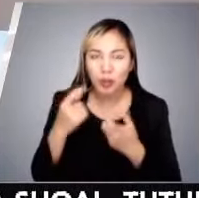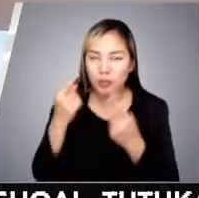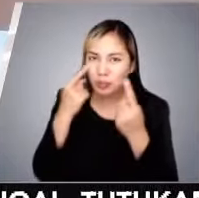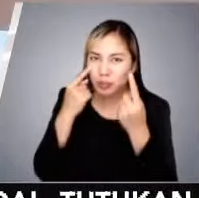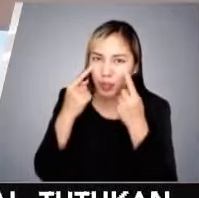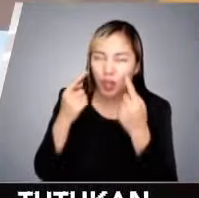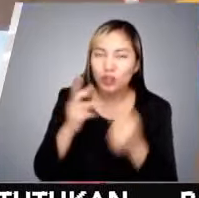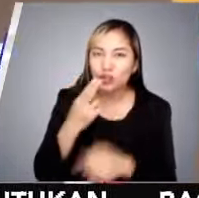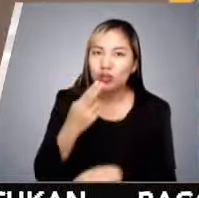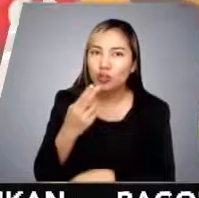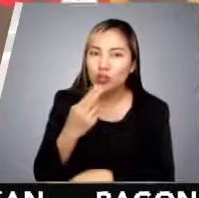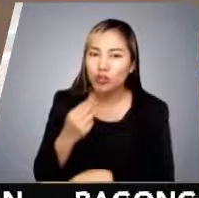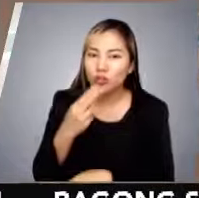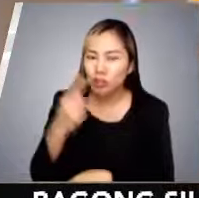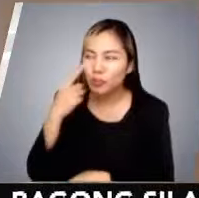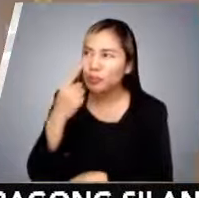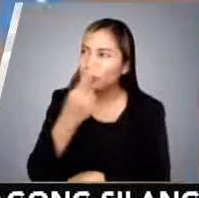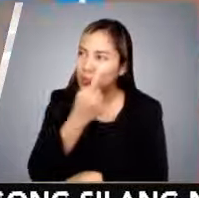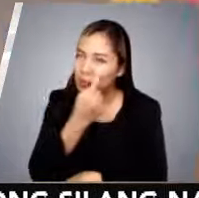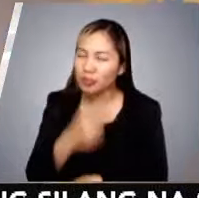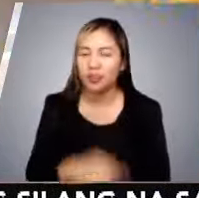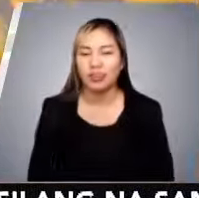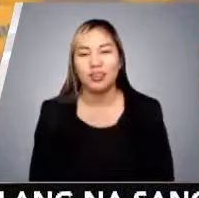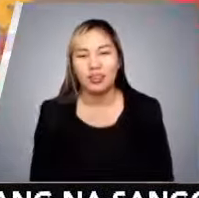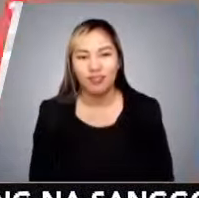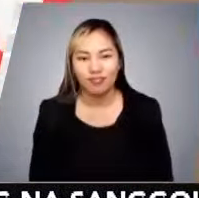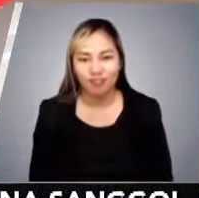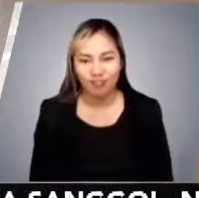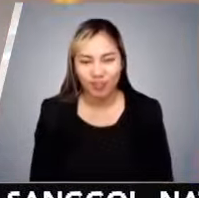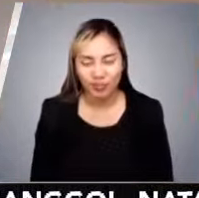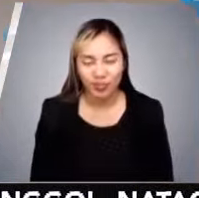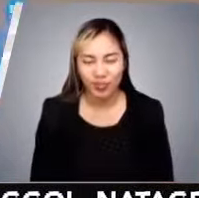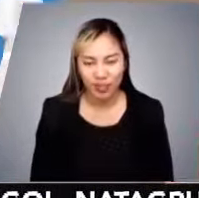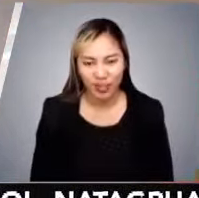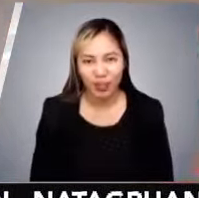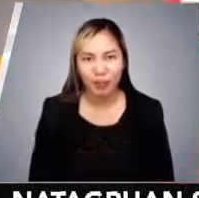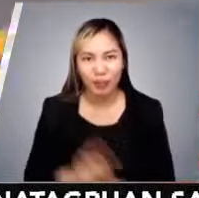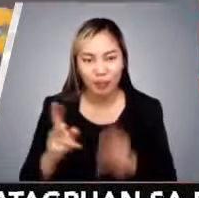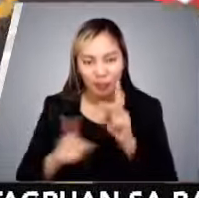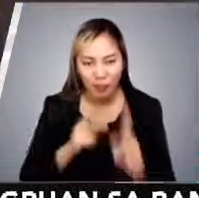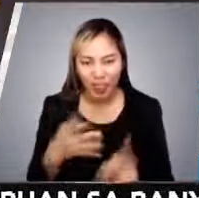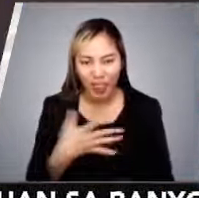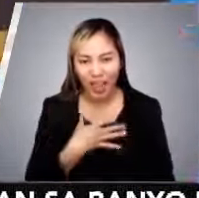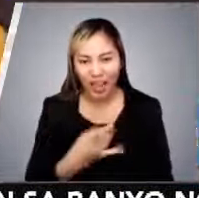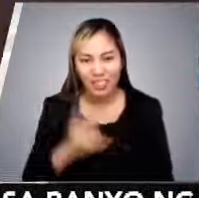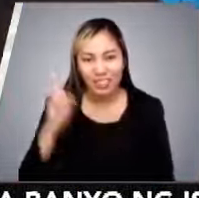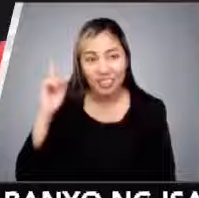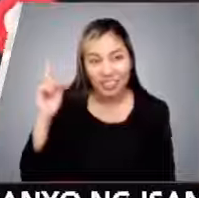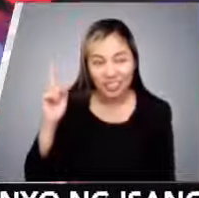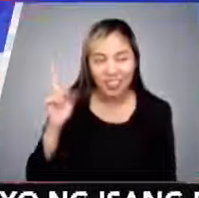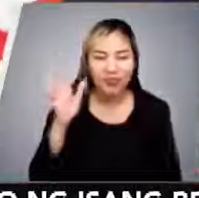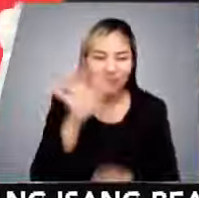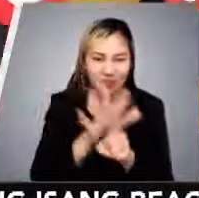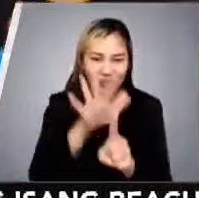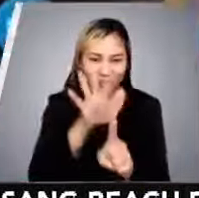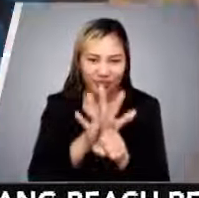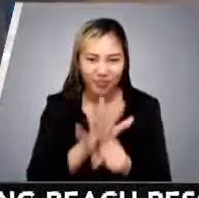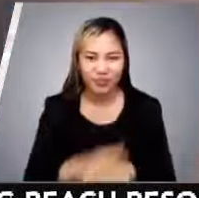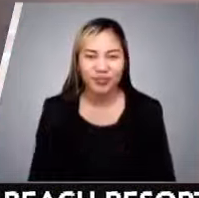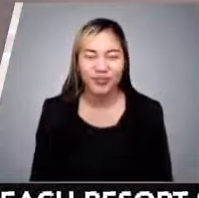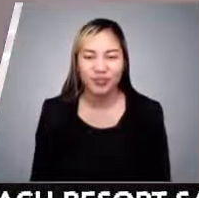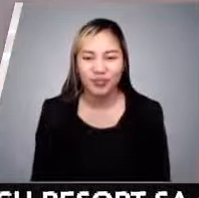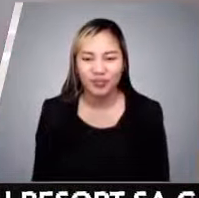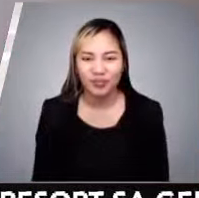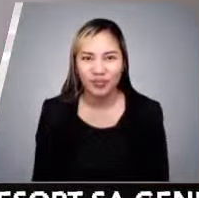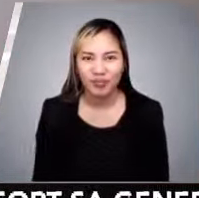na fur baby, bentang-benta sa netizens. Kaya naman, trending! Naku, ganyan din ang aso